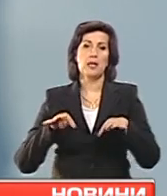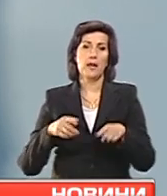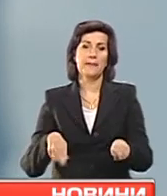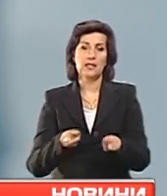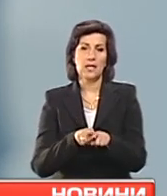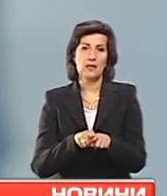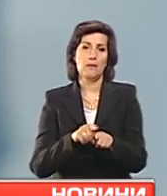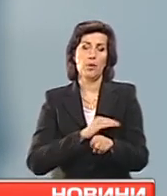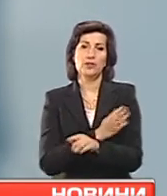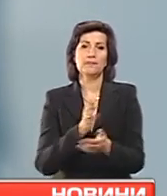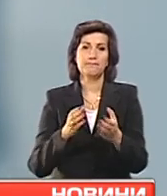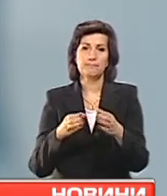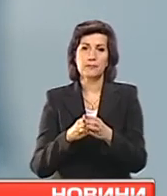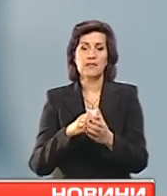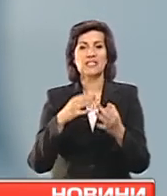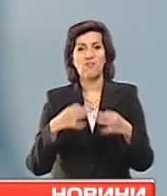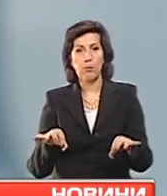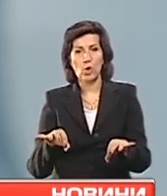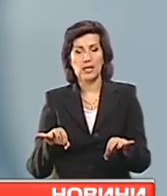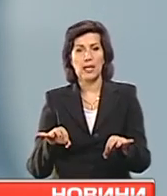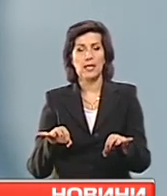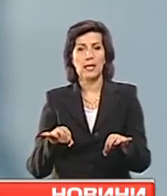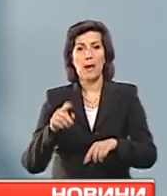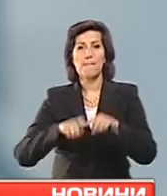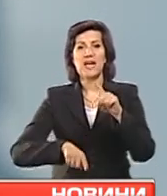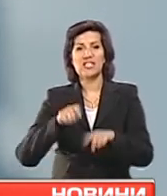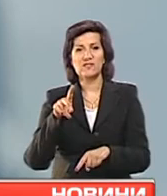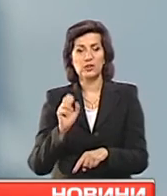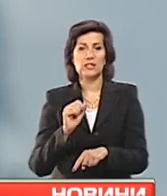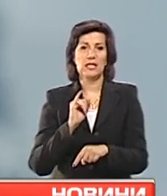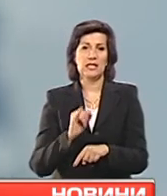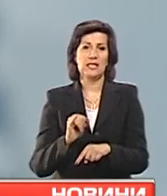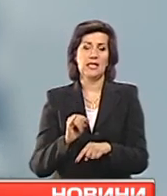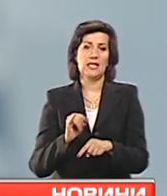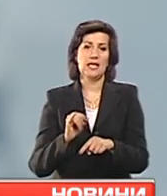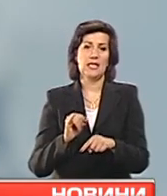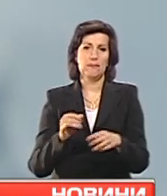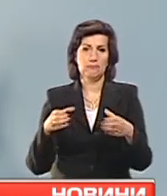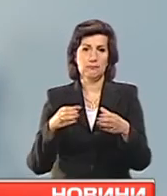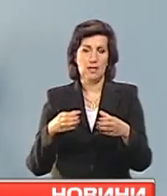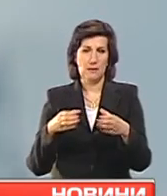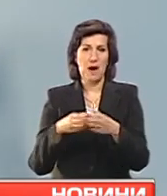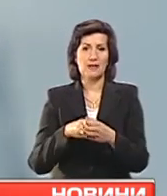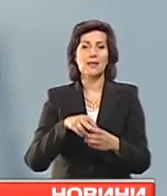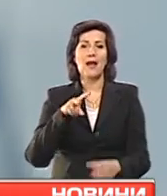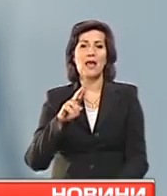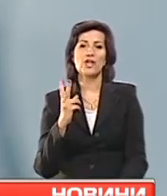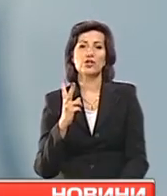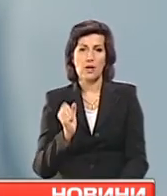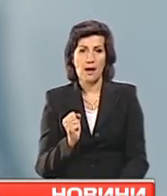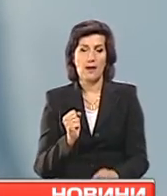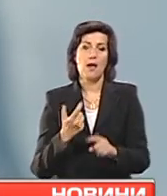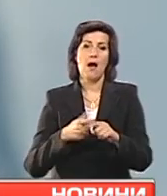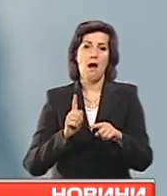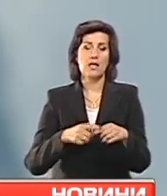такі політичні сили, наприклад, як «Свобода», «Батьківщина» та «Радикальна партія Ляшка». Але через, повторюсь,